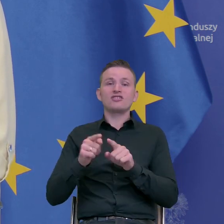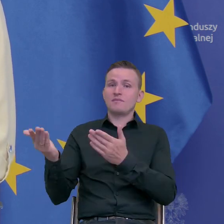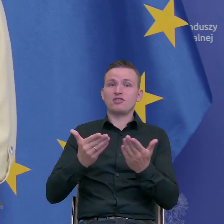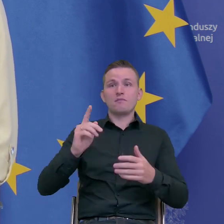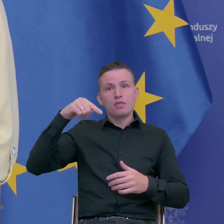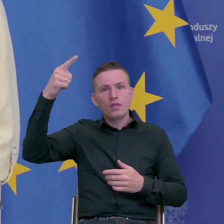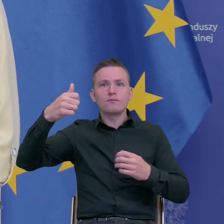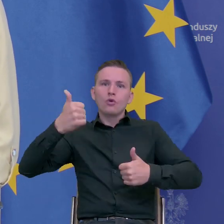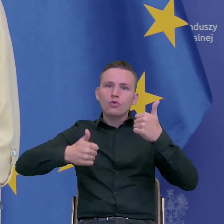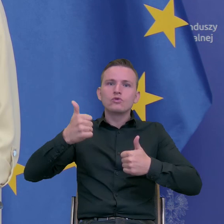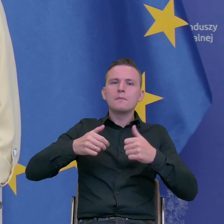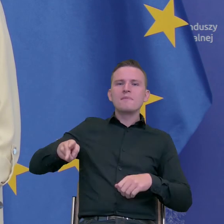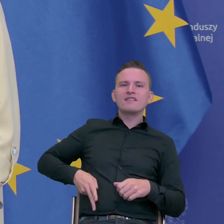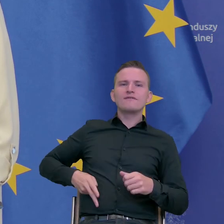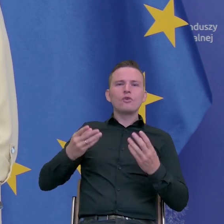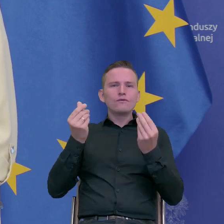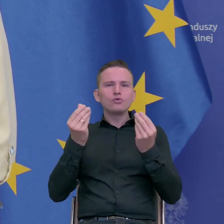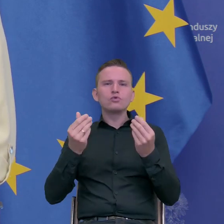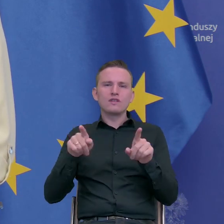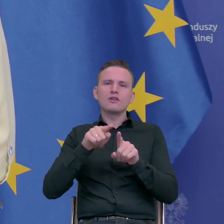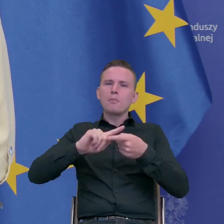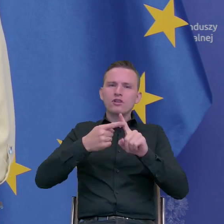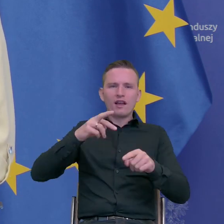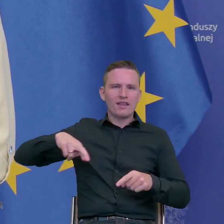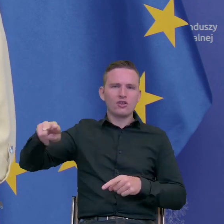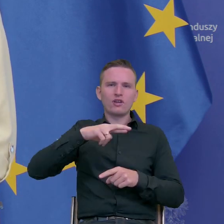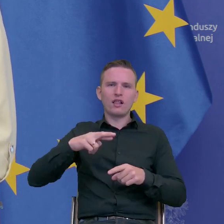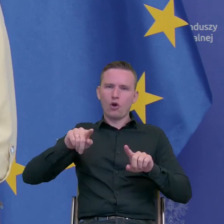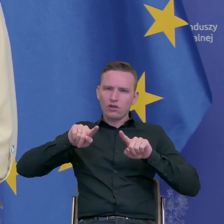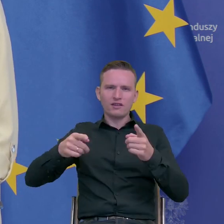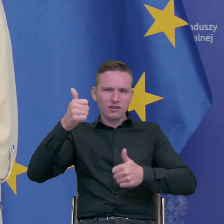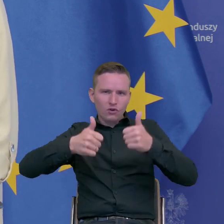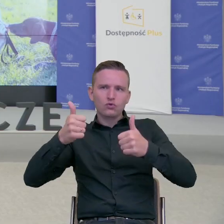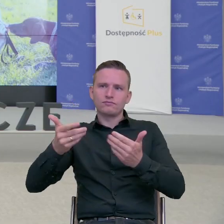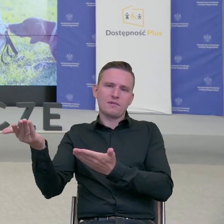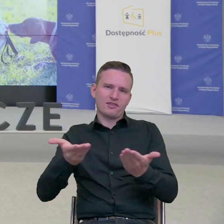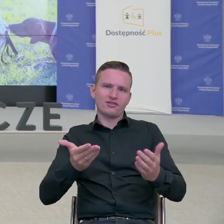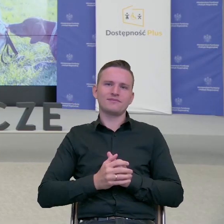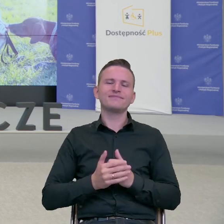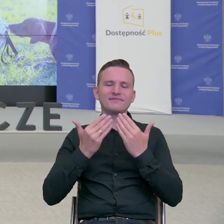organizowanych przez Ministerstwo Funduszy i Polityki Regionalnej. Dziękuję.